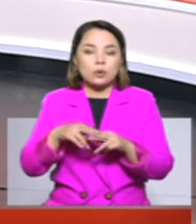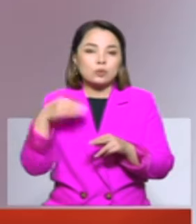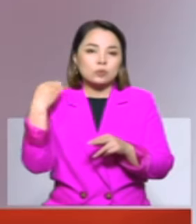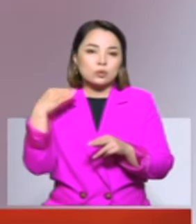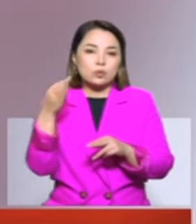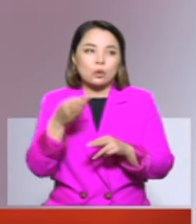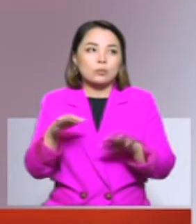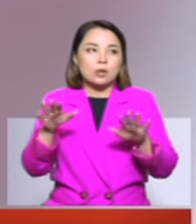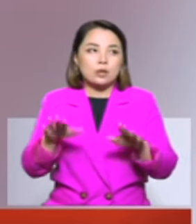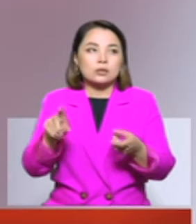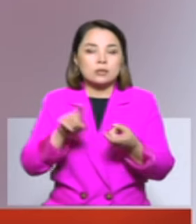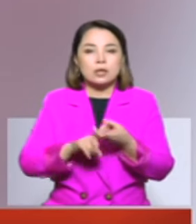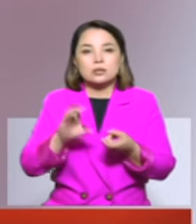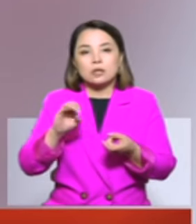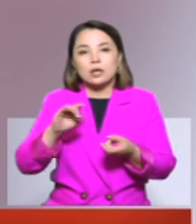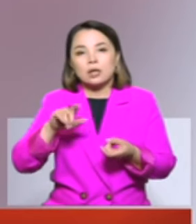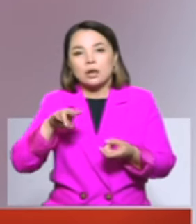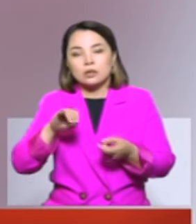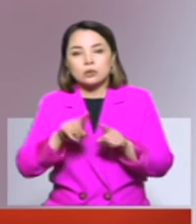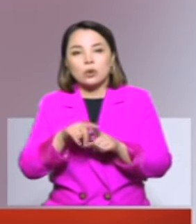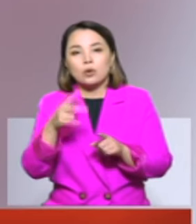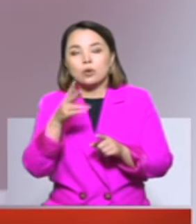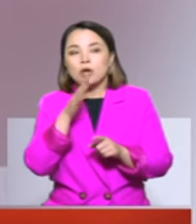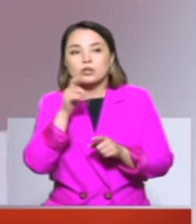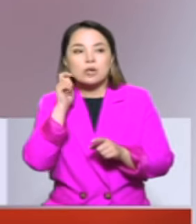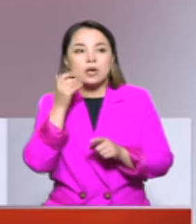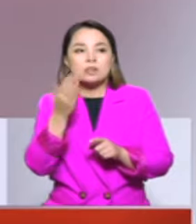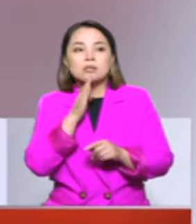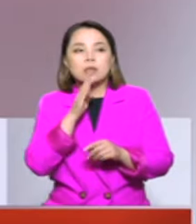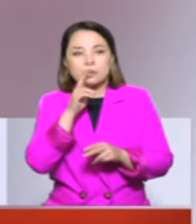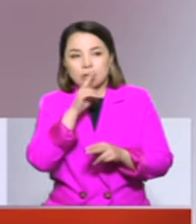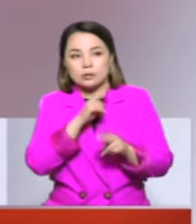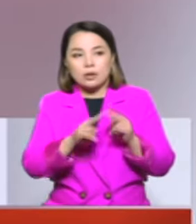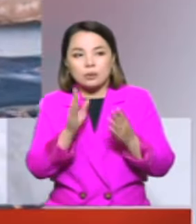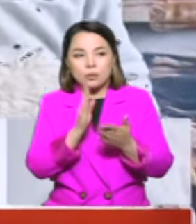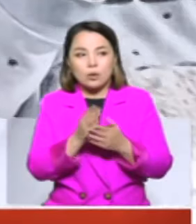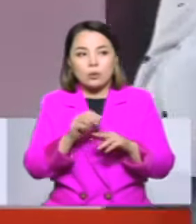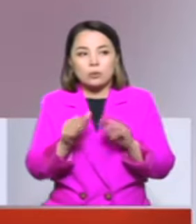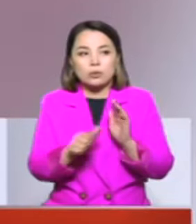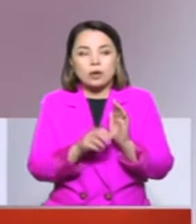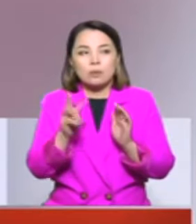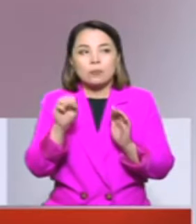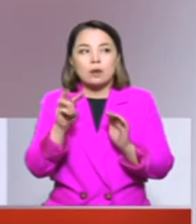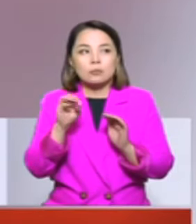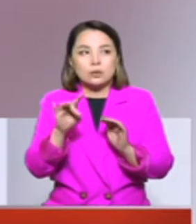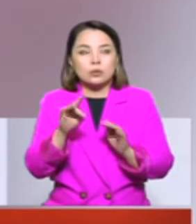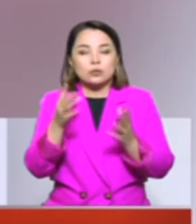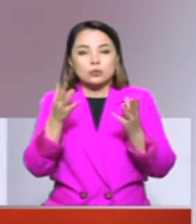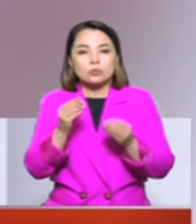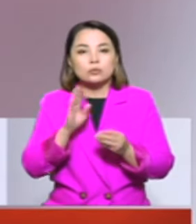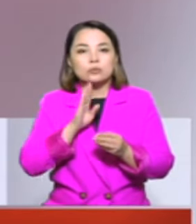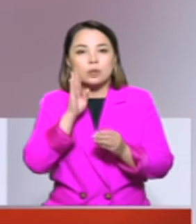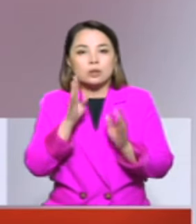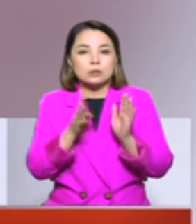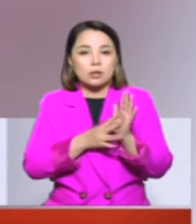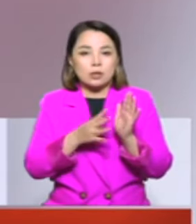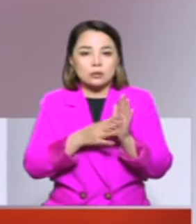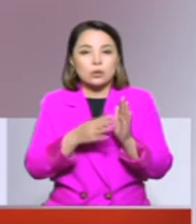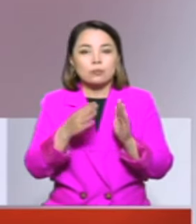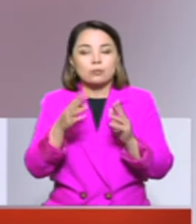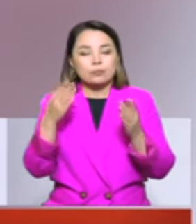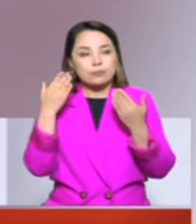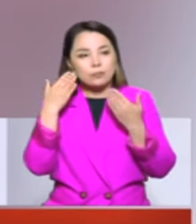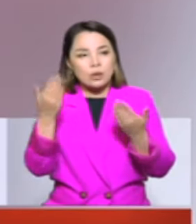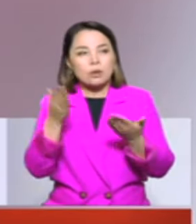Түркістан облысына қарасты Сіргелі ауылында 3 жасар қыз бала жоғалған. Ол 16 мамыр күні таңғы сағат 9-да үйінен